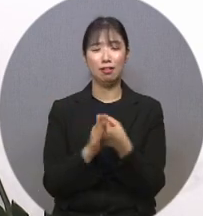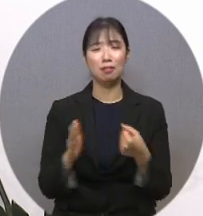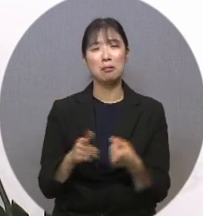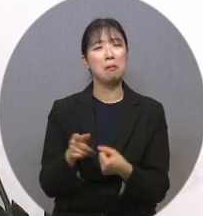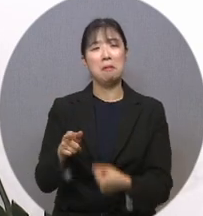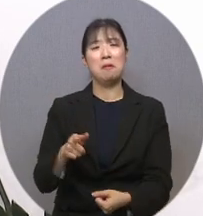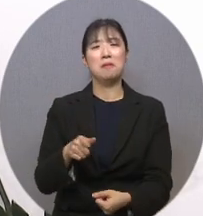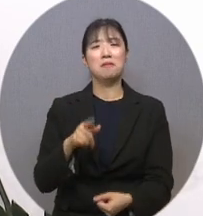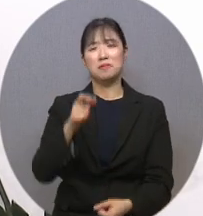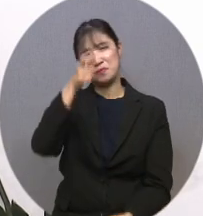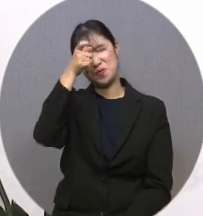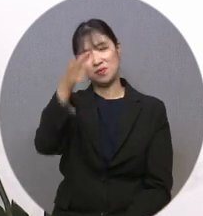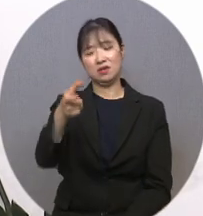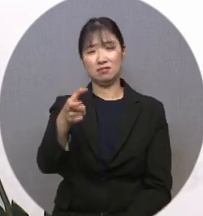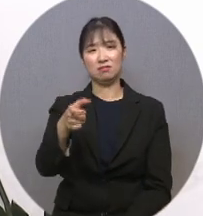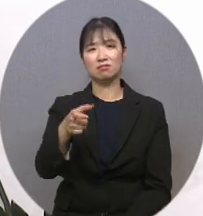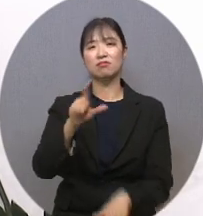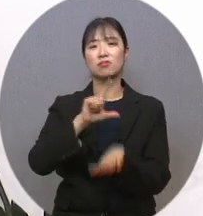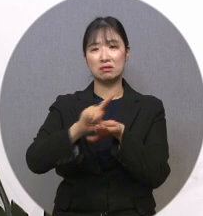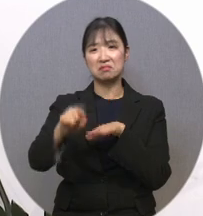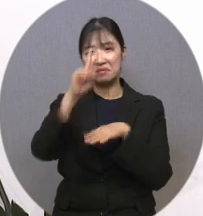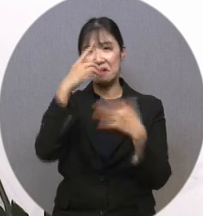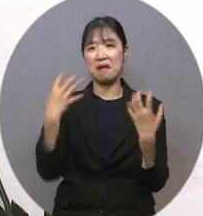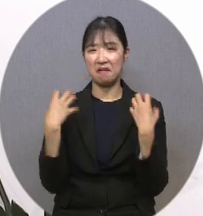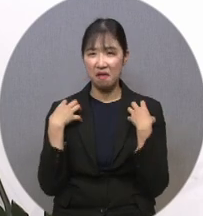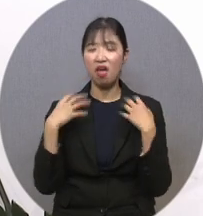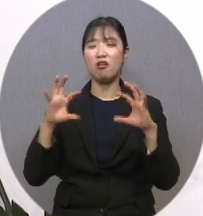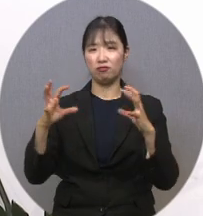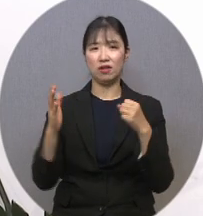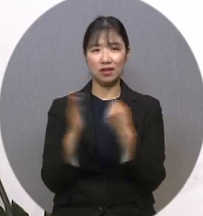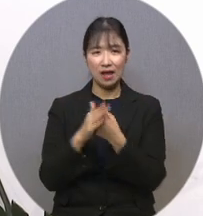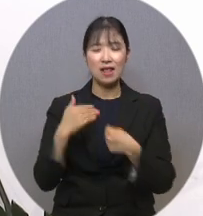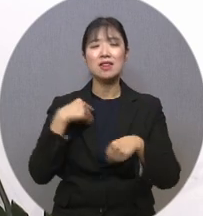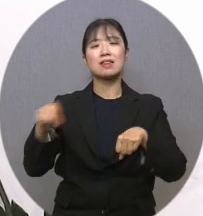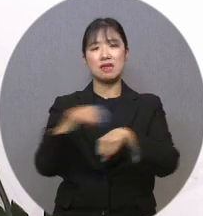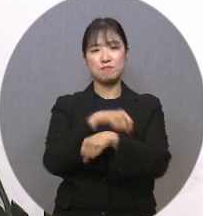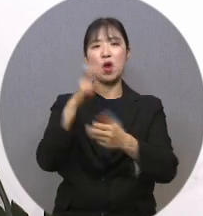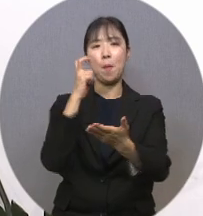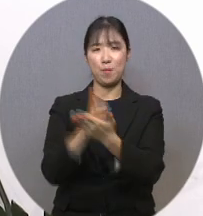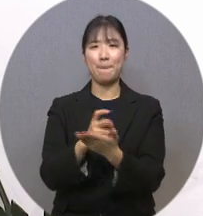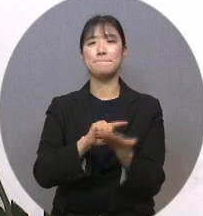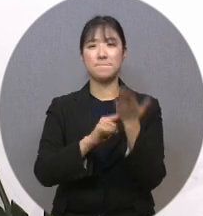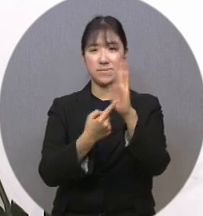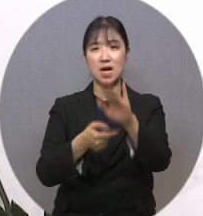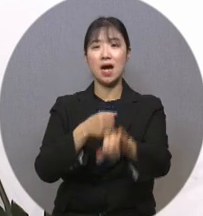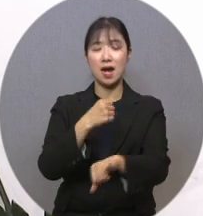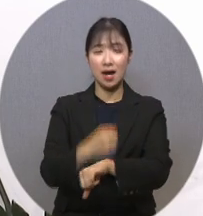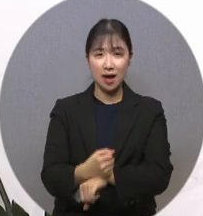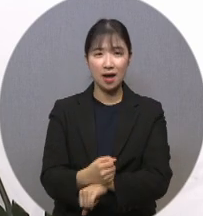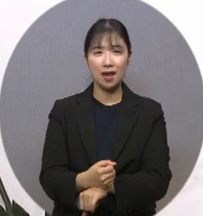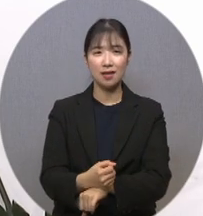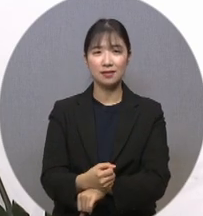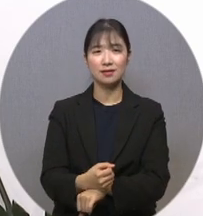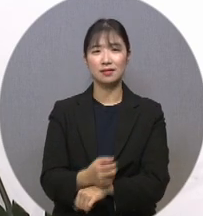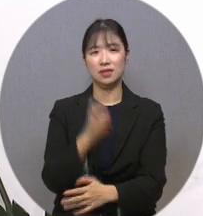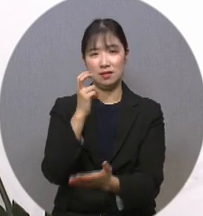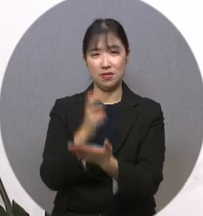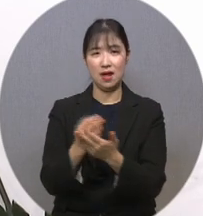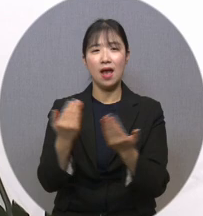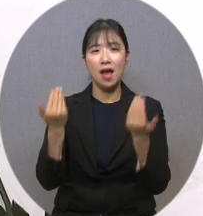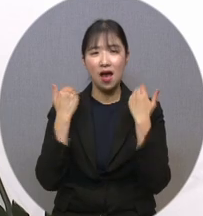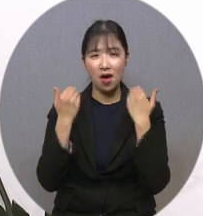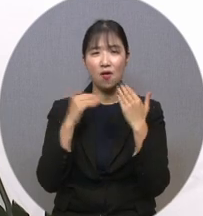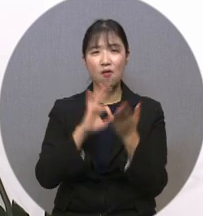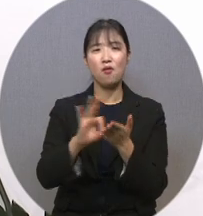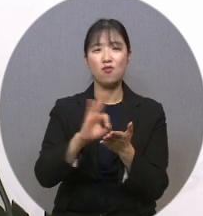거예요. 국가나 지방자치단체가. 그래서 제가 특별법을 발의를 해서 그 법안을 학교용지